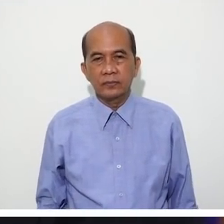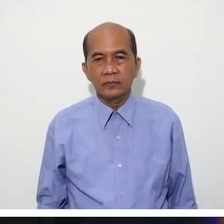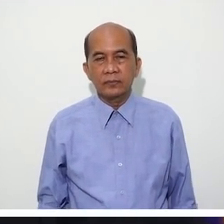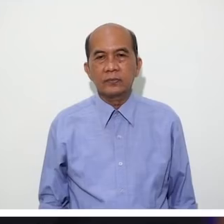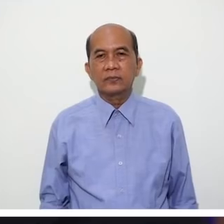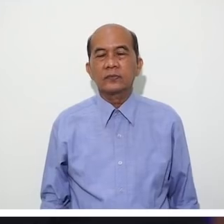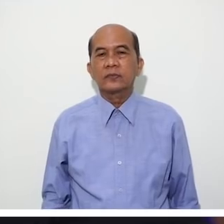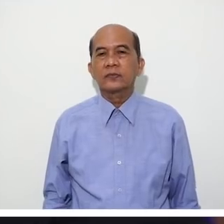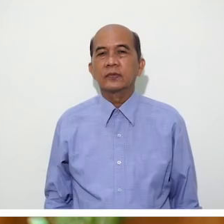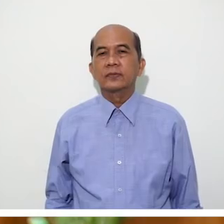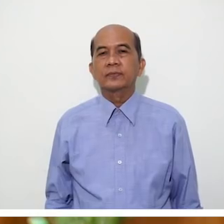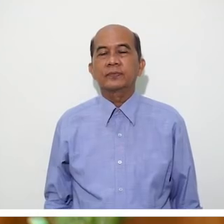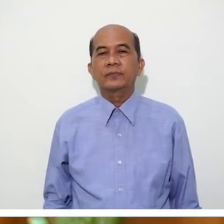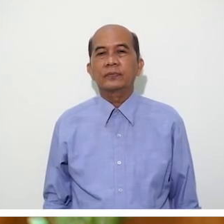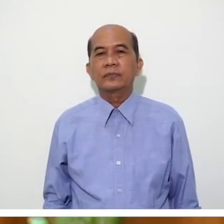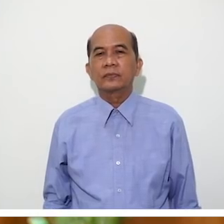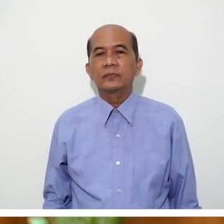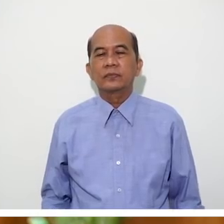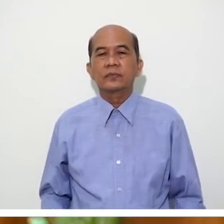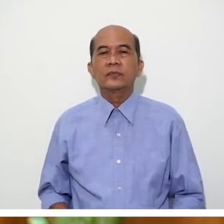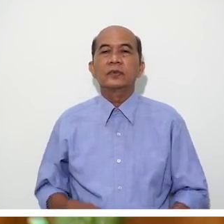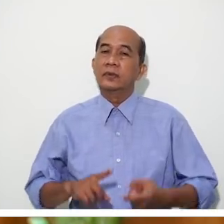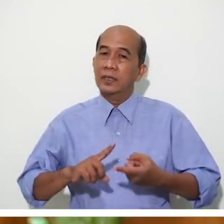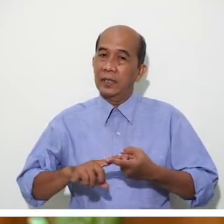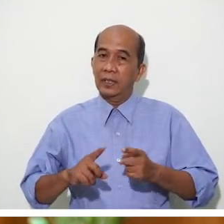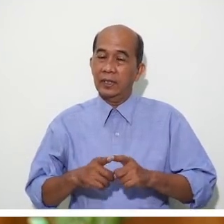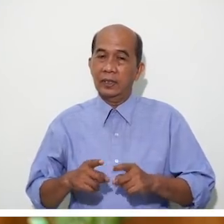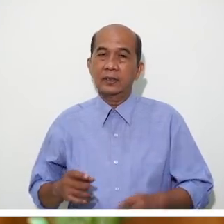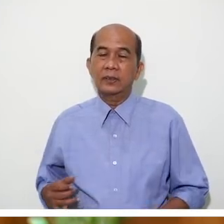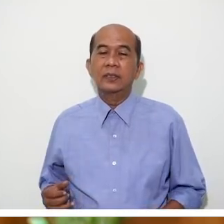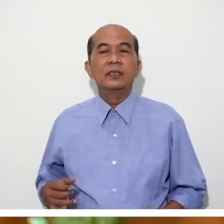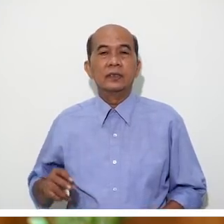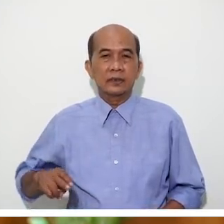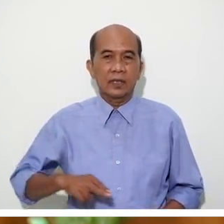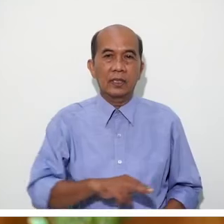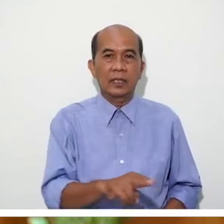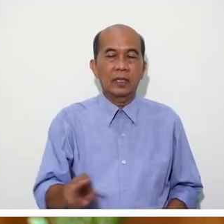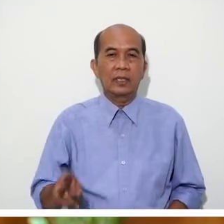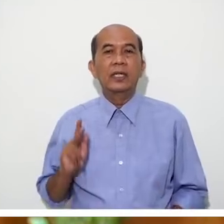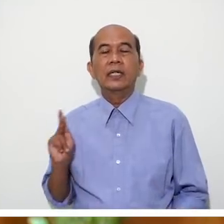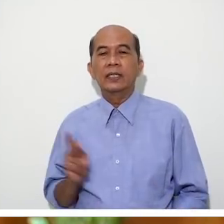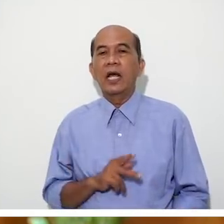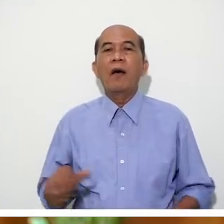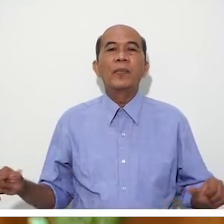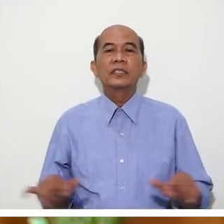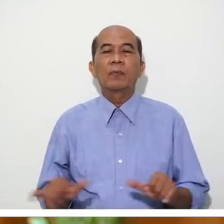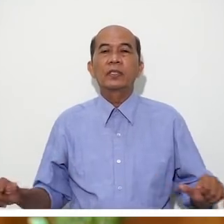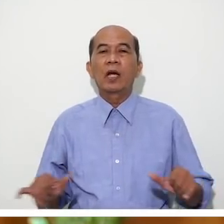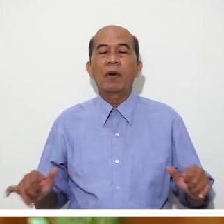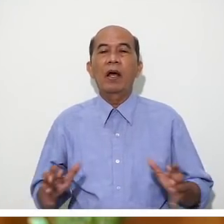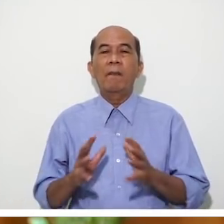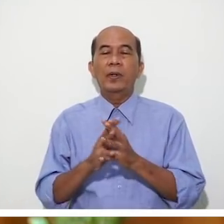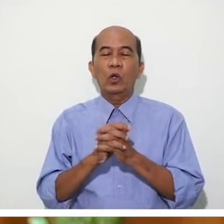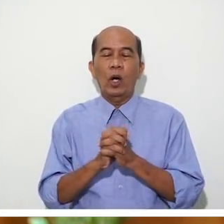Rekan-rekan sekalian, kita bersama-sama berdoa sebelum